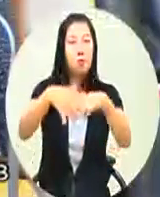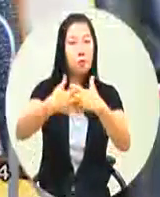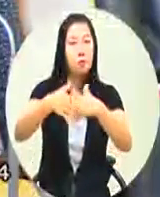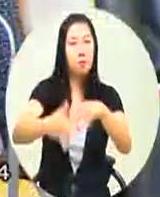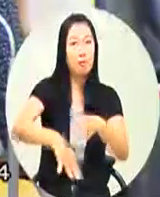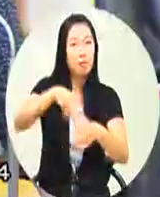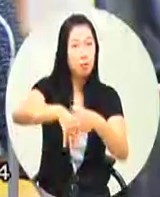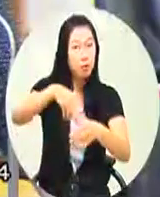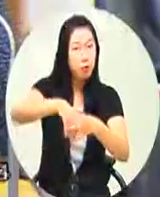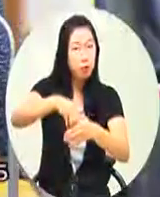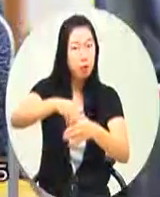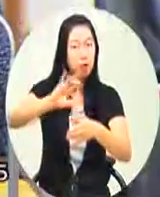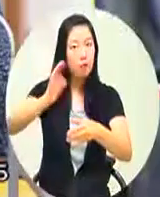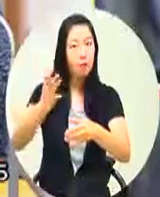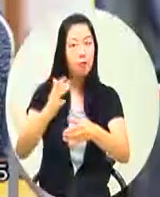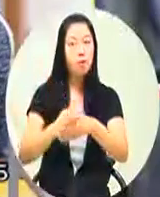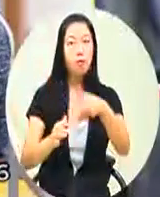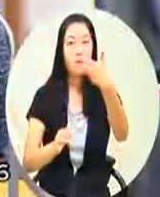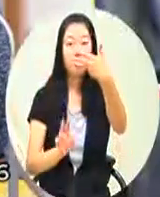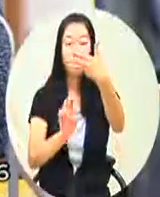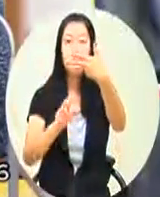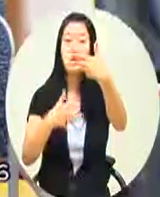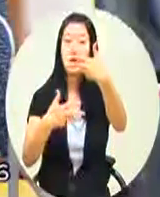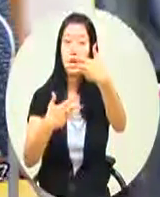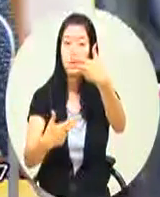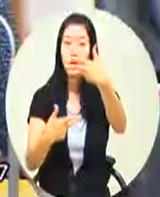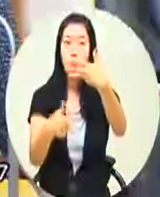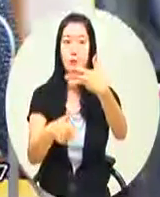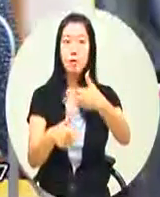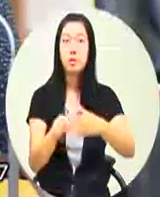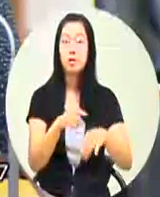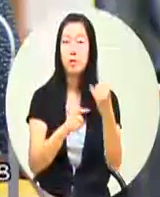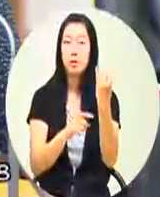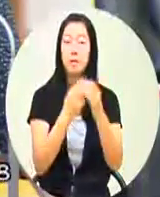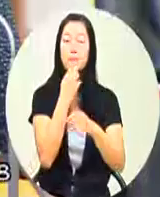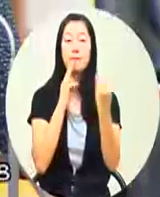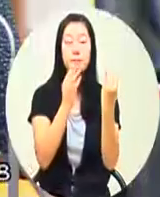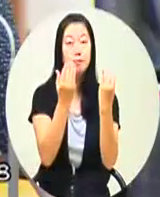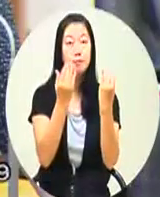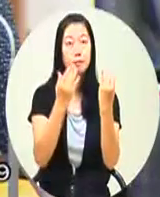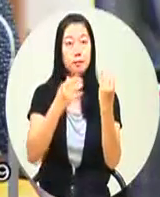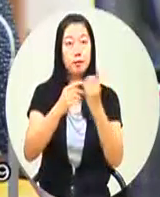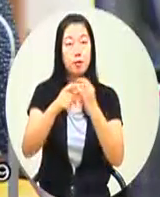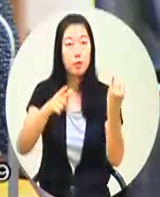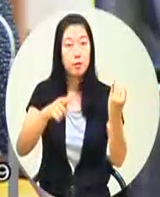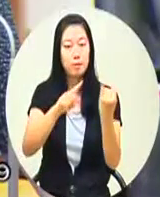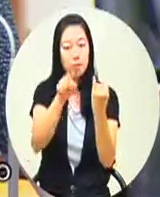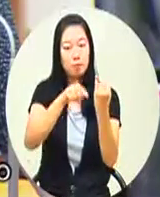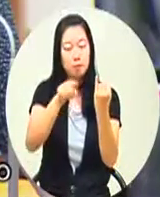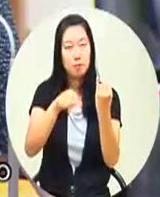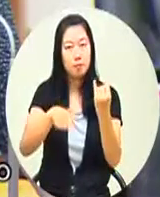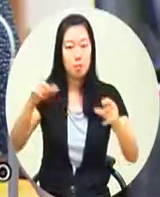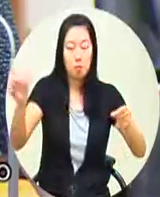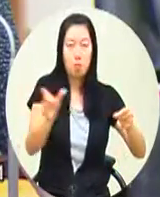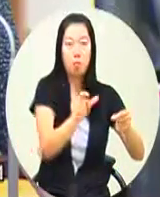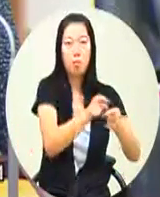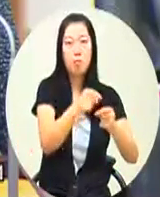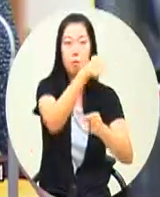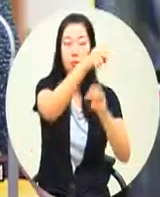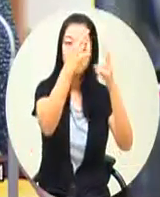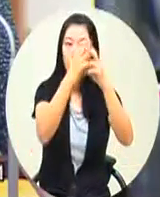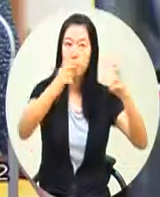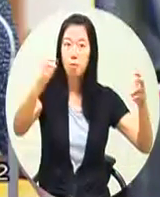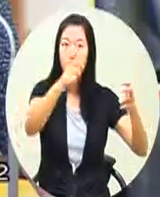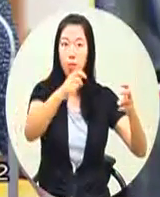为梅基台风啊，9月27号这一天啊，元帅庙一带哈，太仓